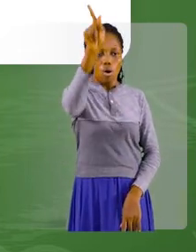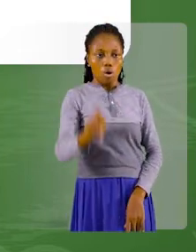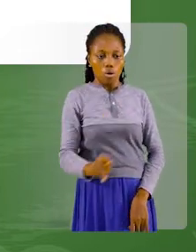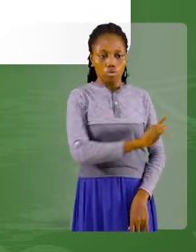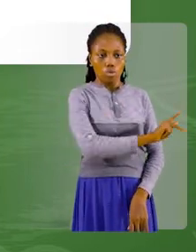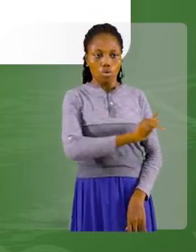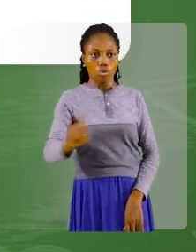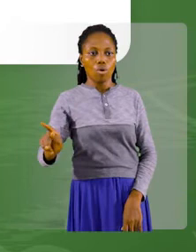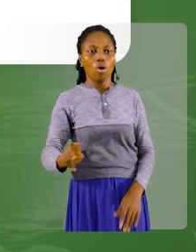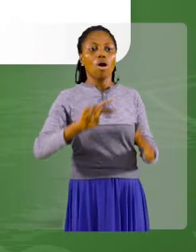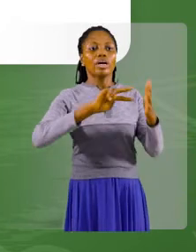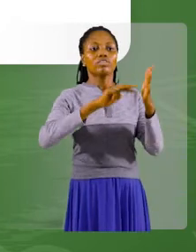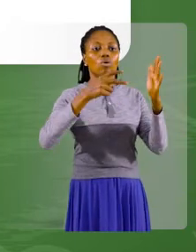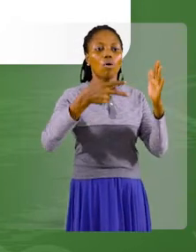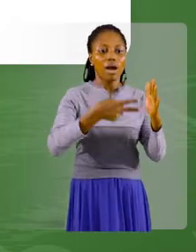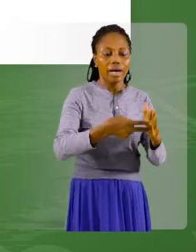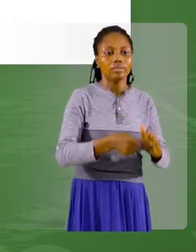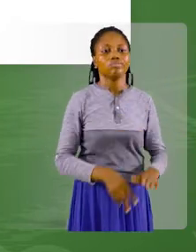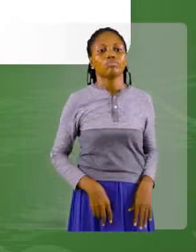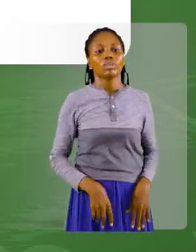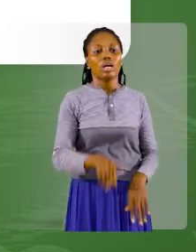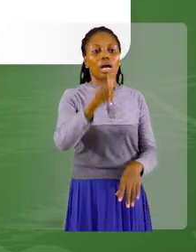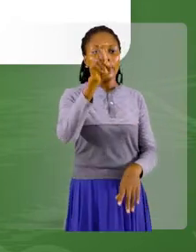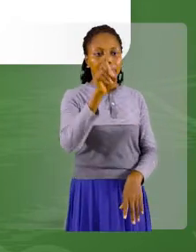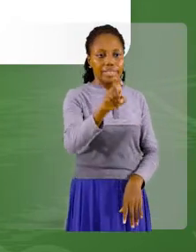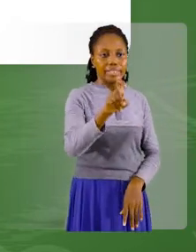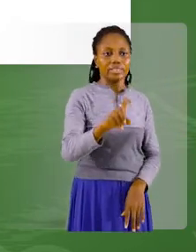sont orthogonaux équivaut à